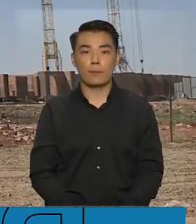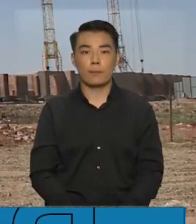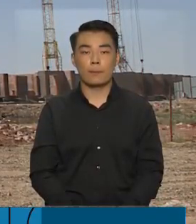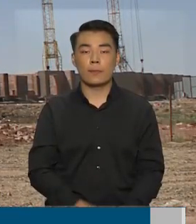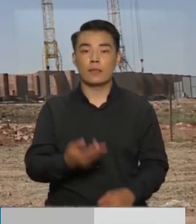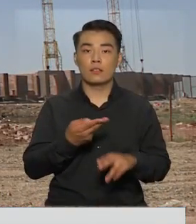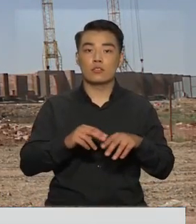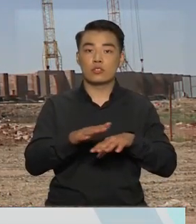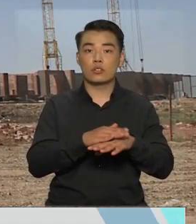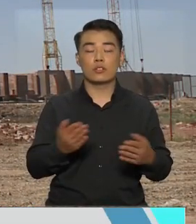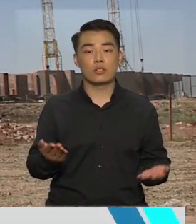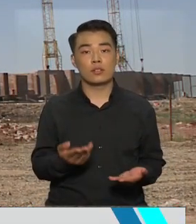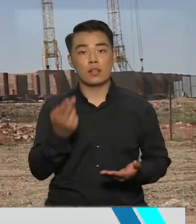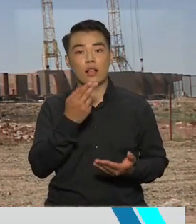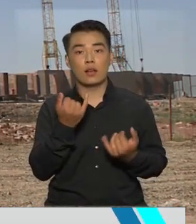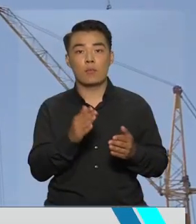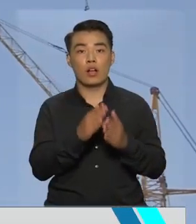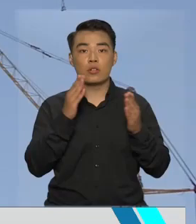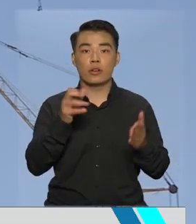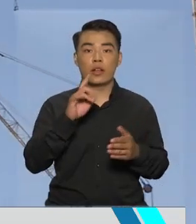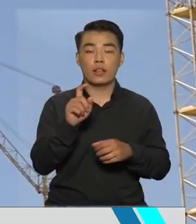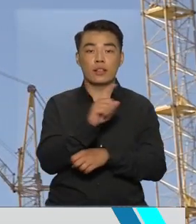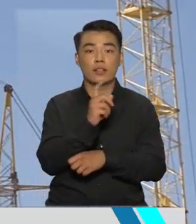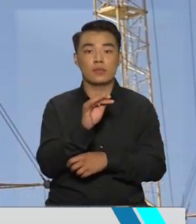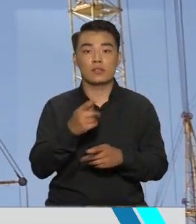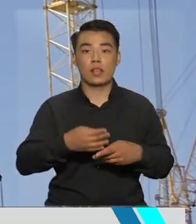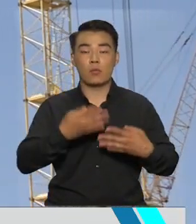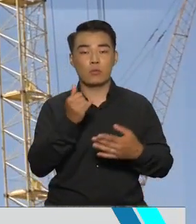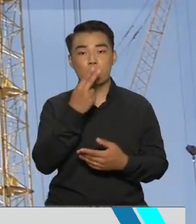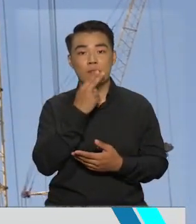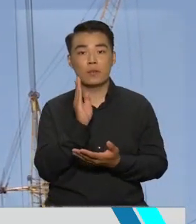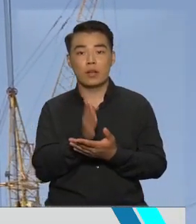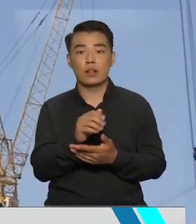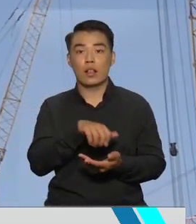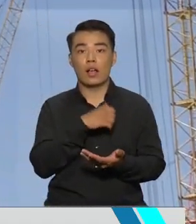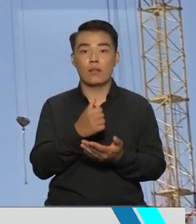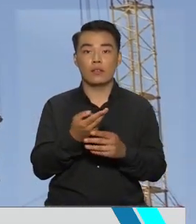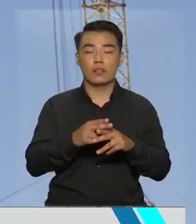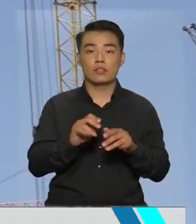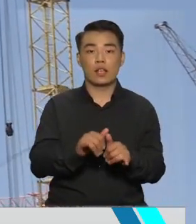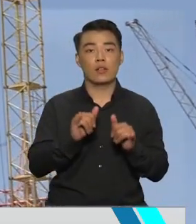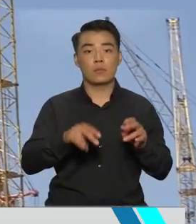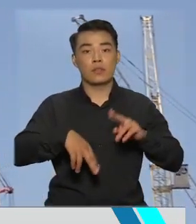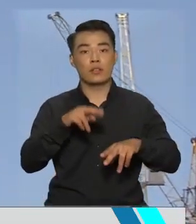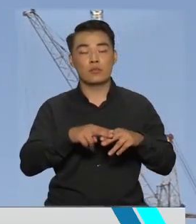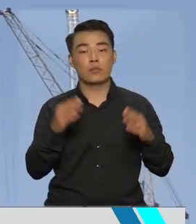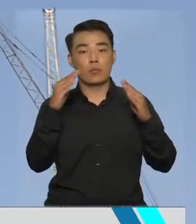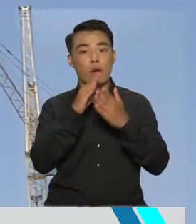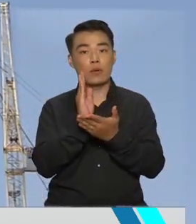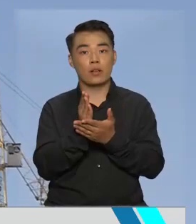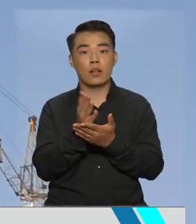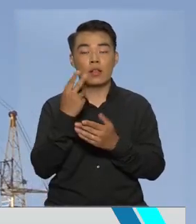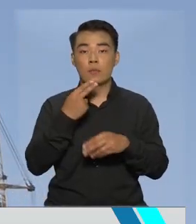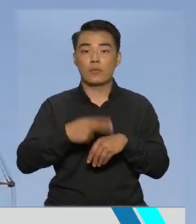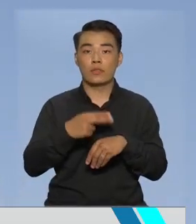Для жителей столицы такое обилие башенных кранов и строительных заборов – дело уже привычное. Главный город страны активно застраивают жилыми домами. Спрос на